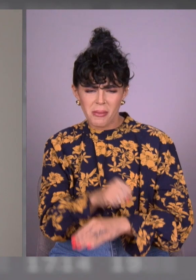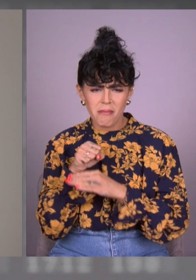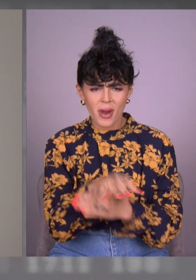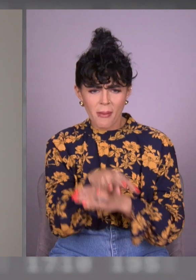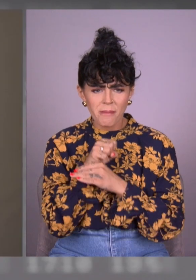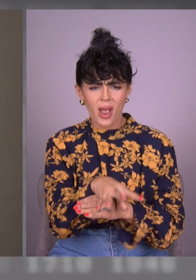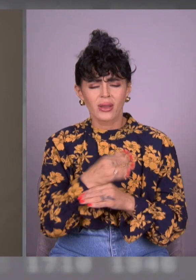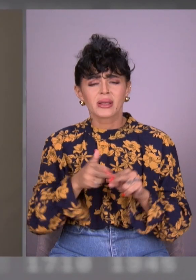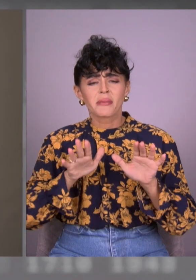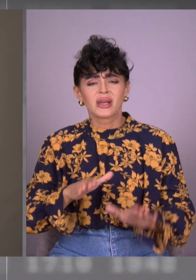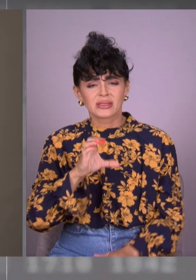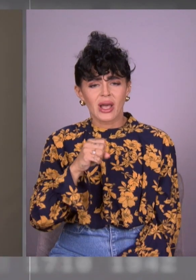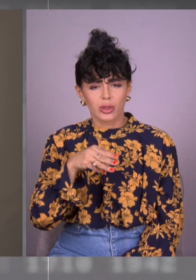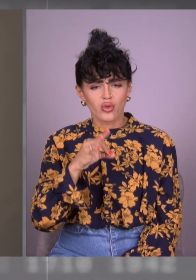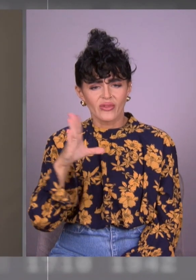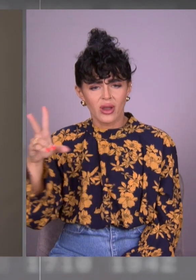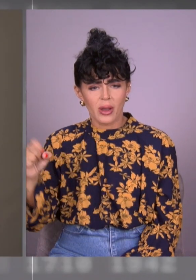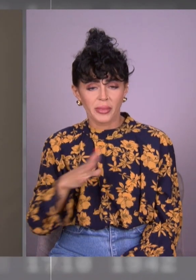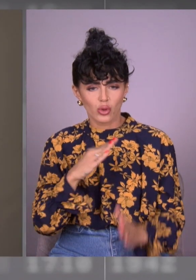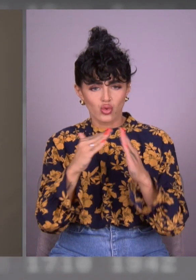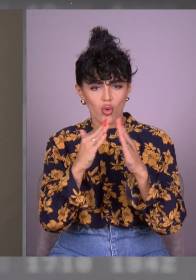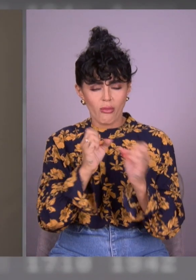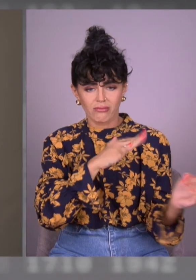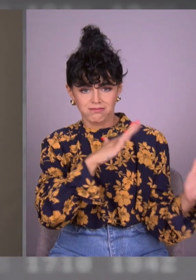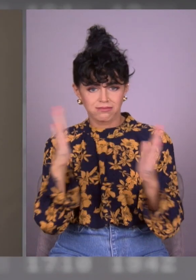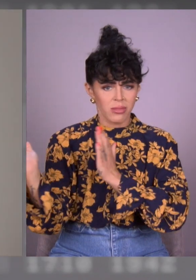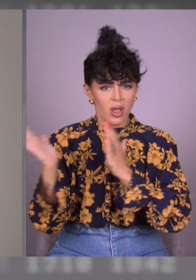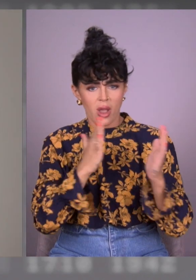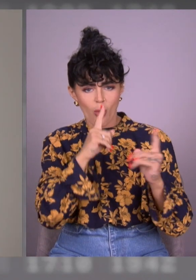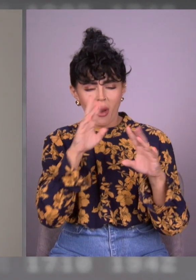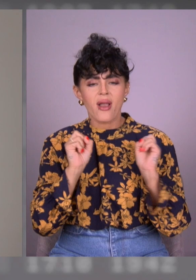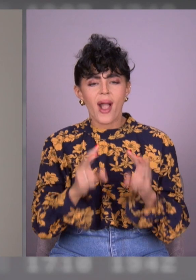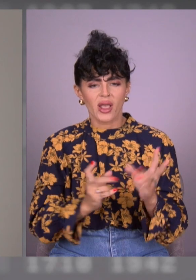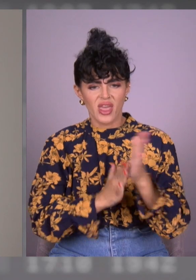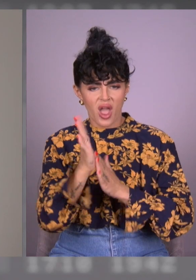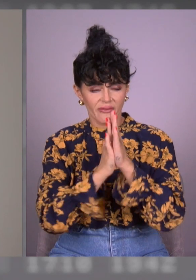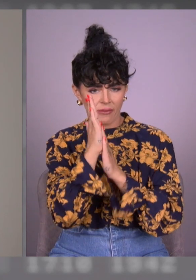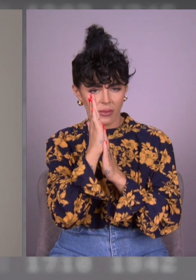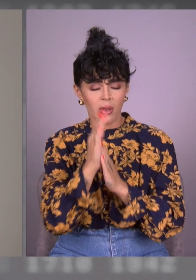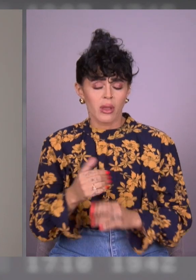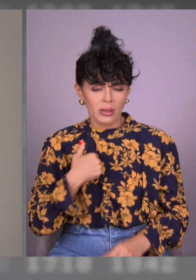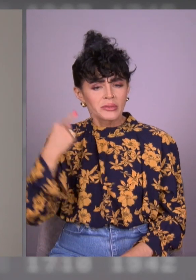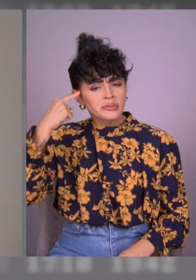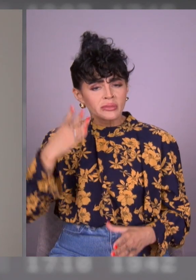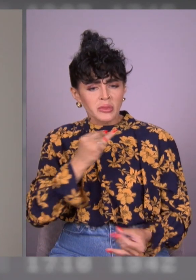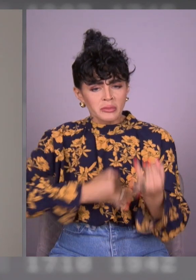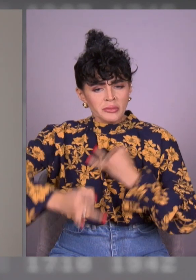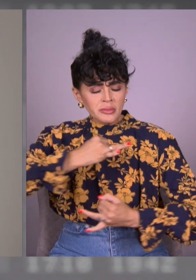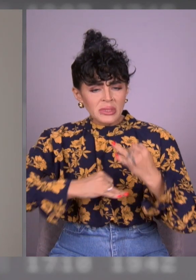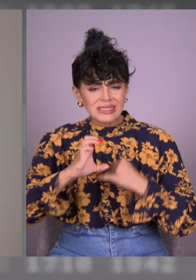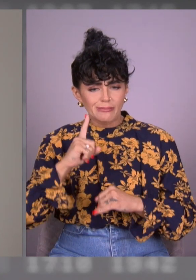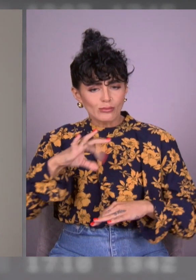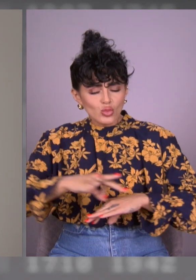північної Салтівки. Будинок почало хитати, як траву. Тому ми з чоловіком порадилися